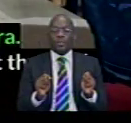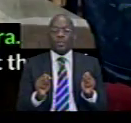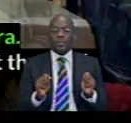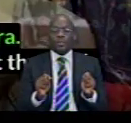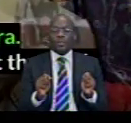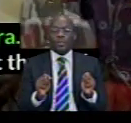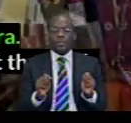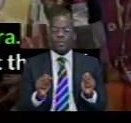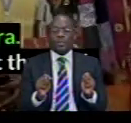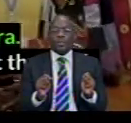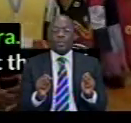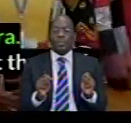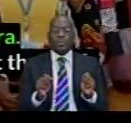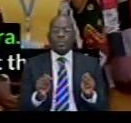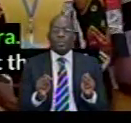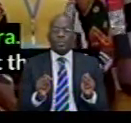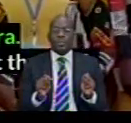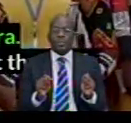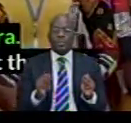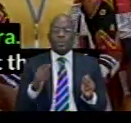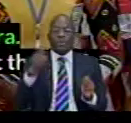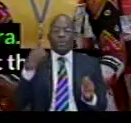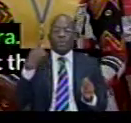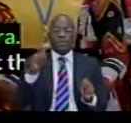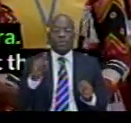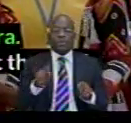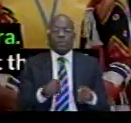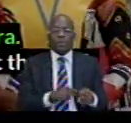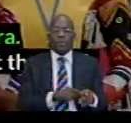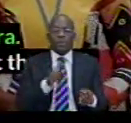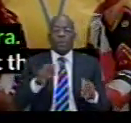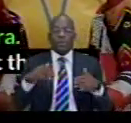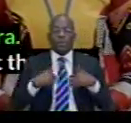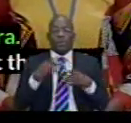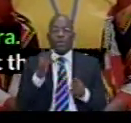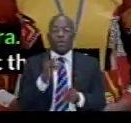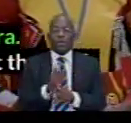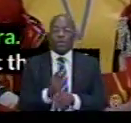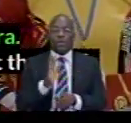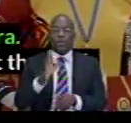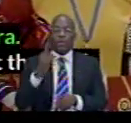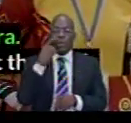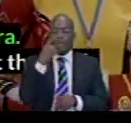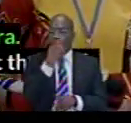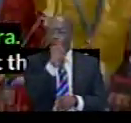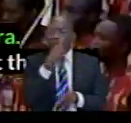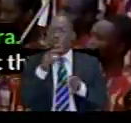fois, et tu espères que ton sonnera. Le sais-tu?